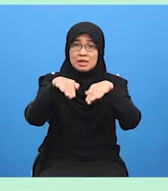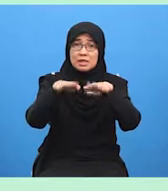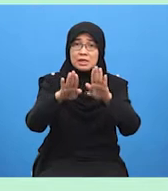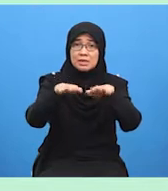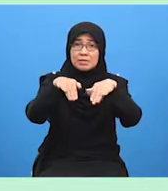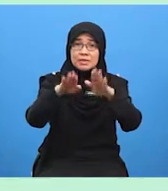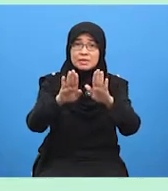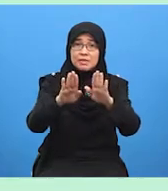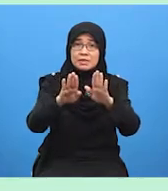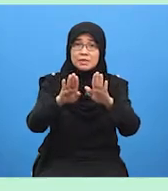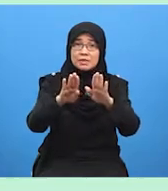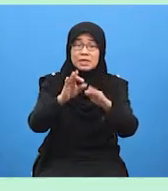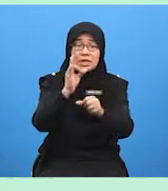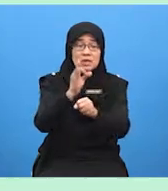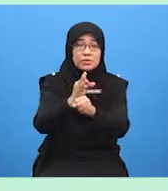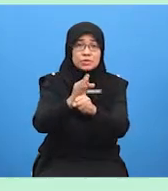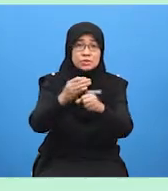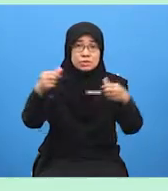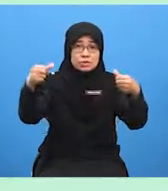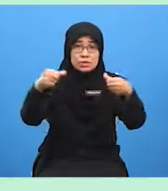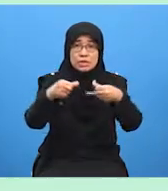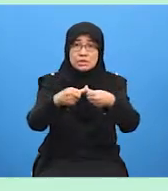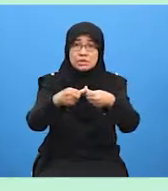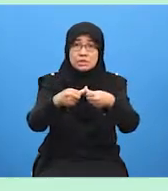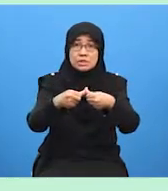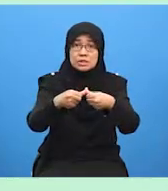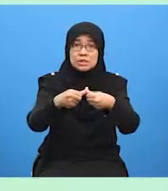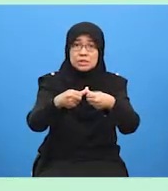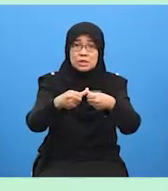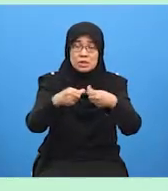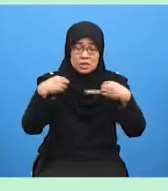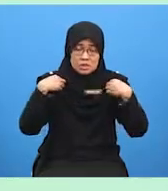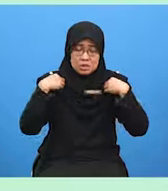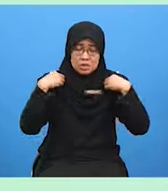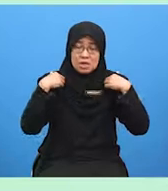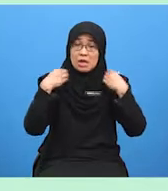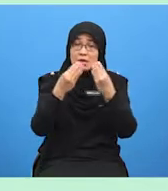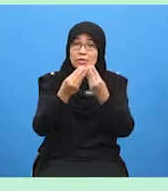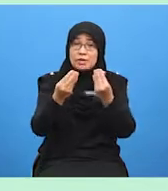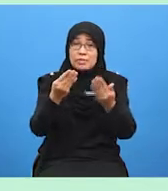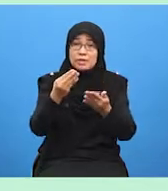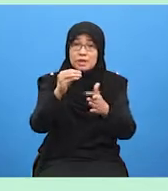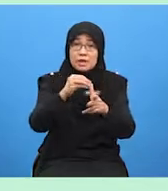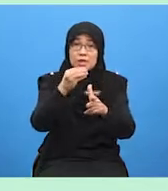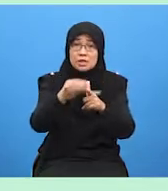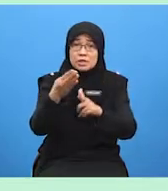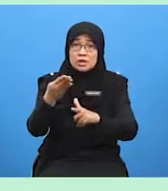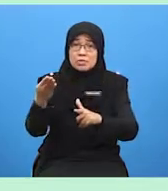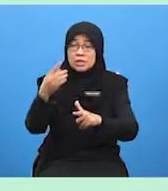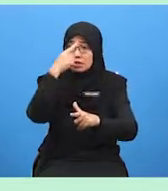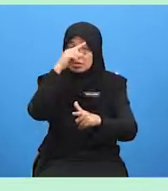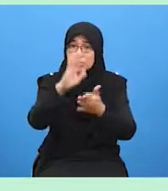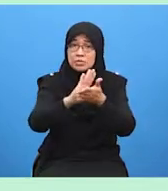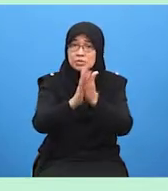Mesin jahit. Fungsi mesin jahit ialah mencantumkan kepingan fabrik atau bahan untuk menjadi